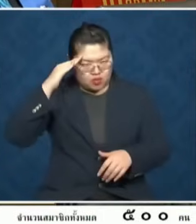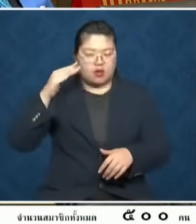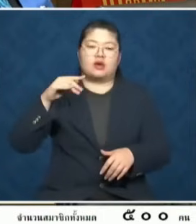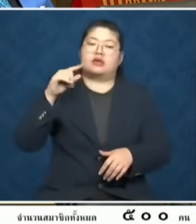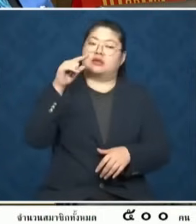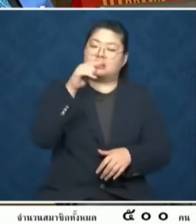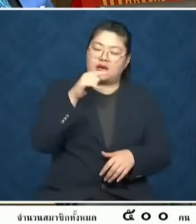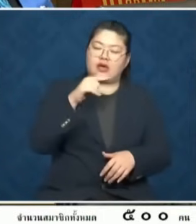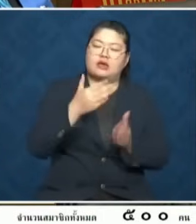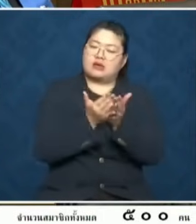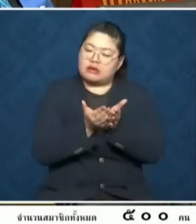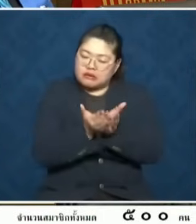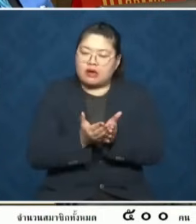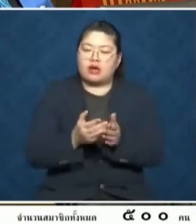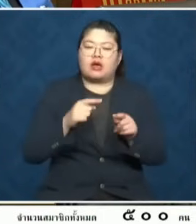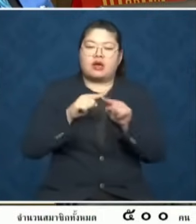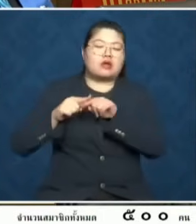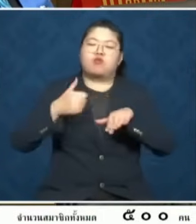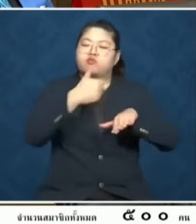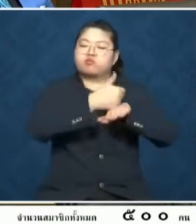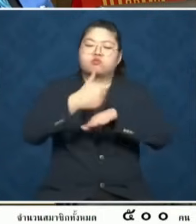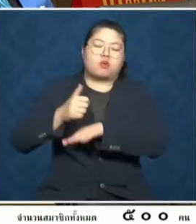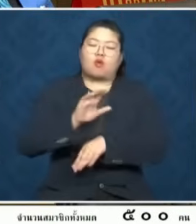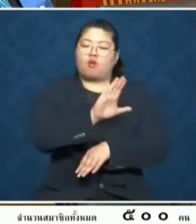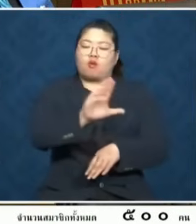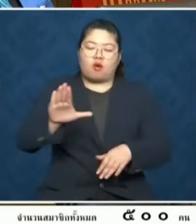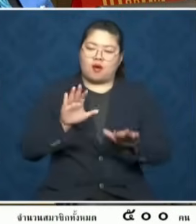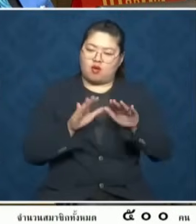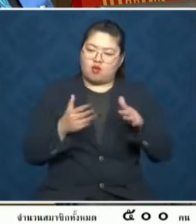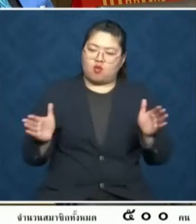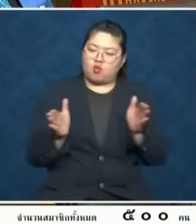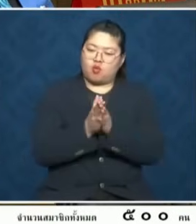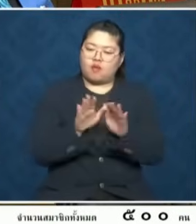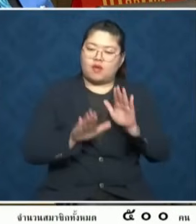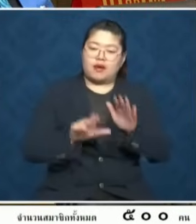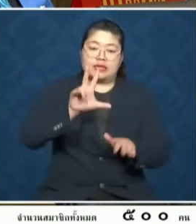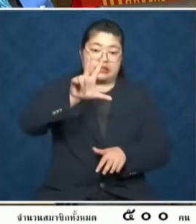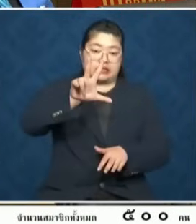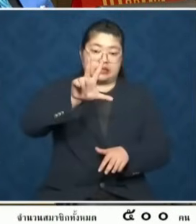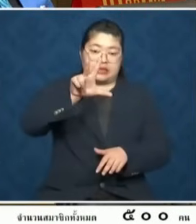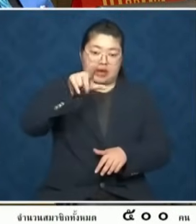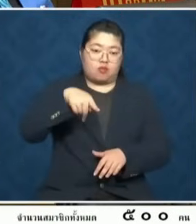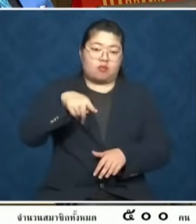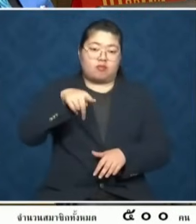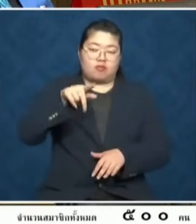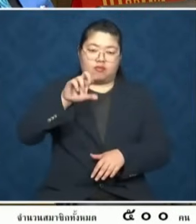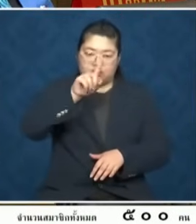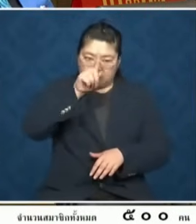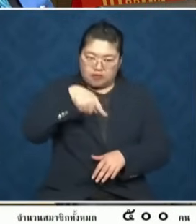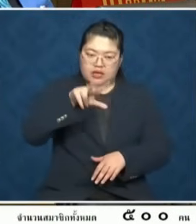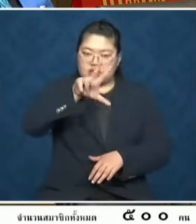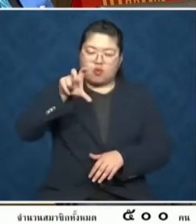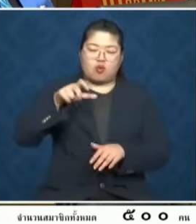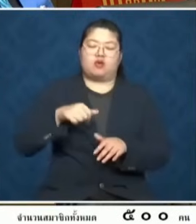กองทัพบกกองทัพเรือกองทัพอากาศทั้งสิ้นเนี่ยมีอยู่ประมาณ 1300นายนะคะที่มีตำแหน่งแต่อีก